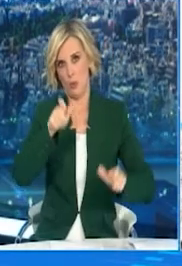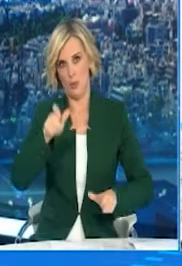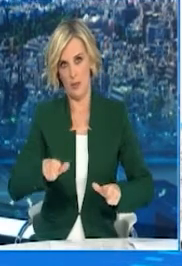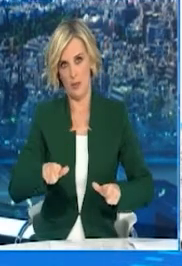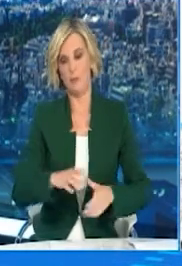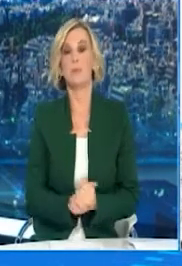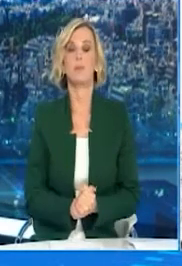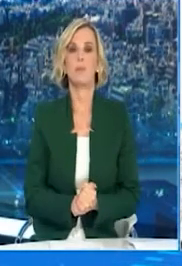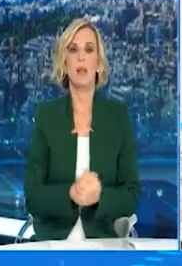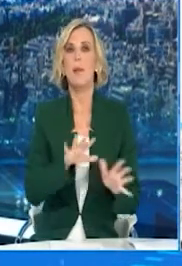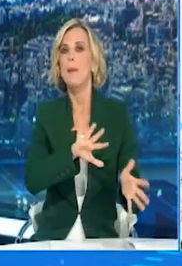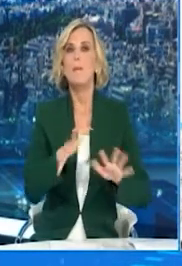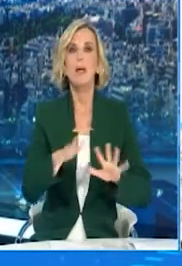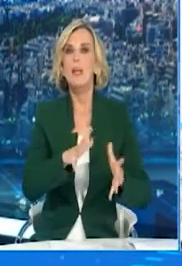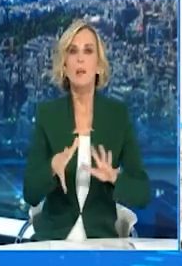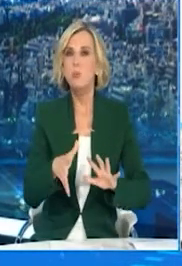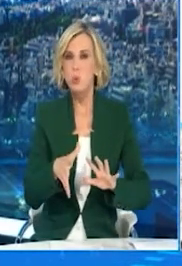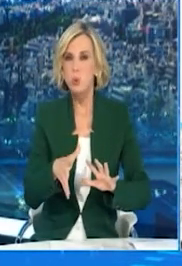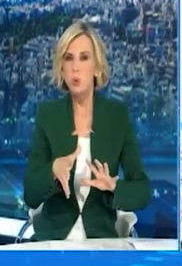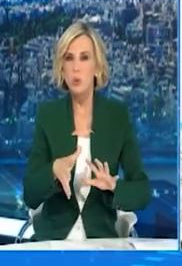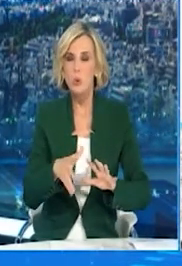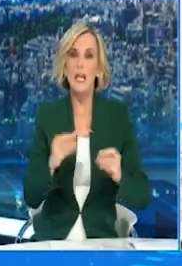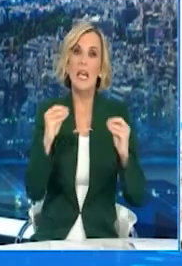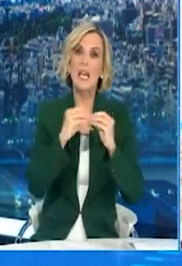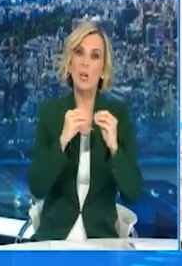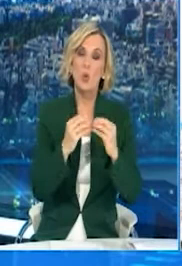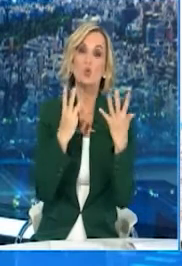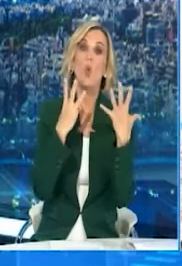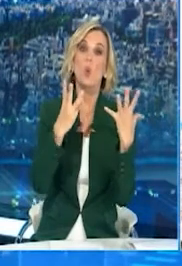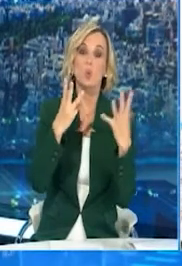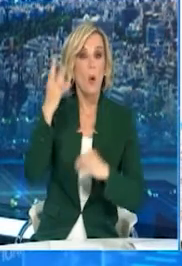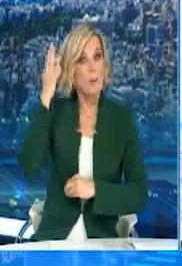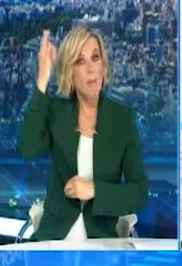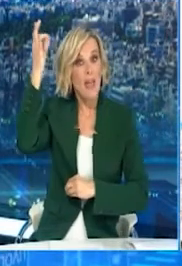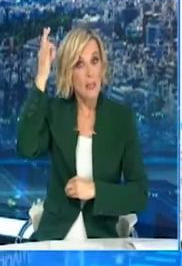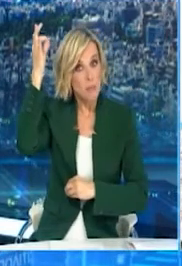συνειδητοποιήσουμε, είναι 28 περιπτώσεις σε σύνολο